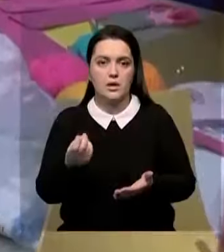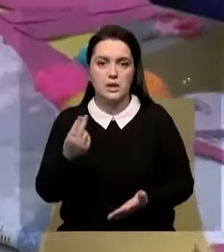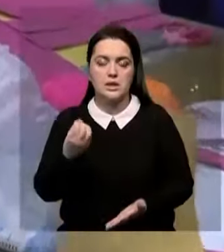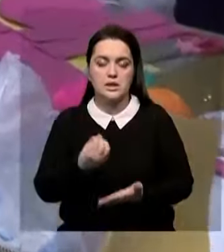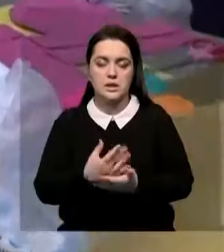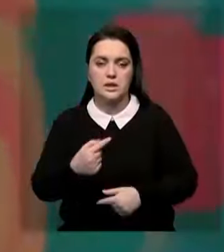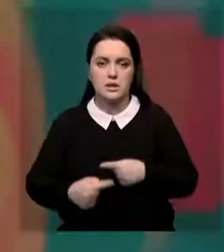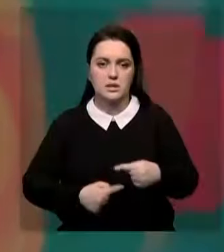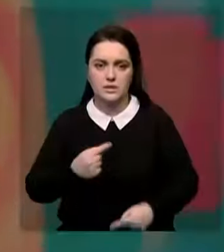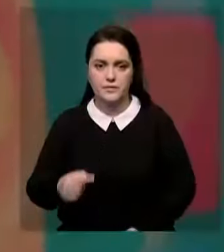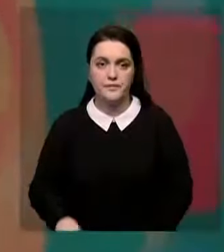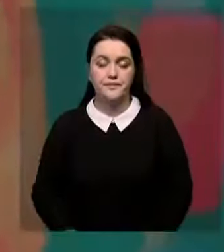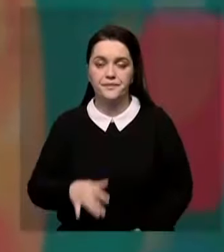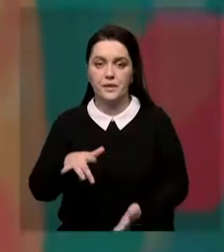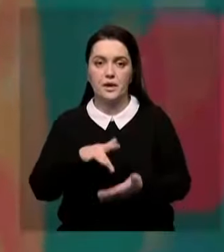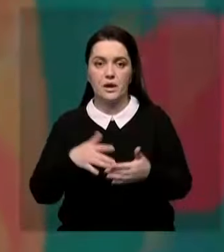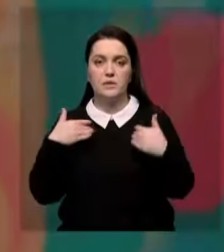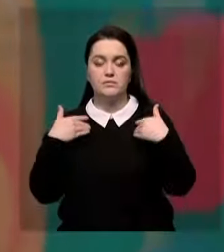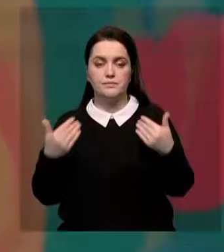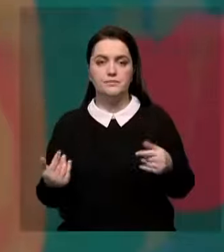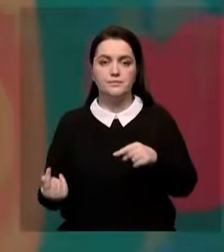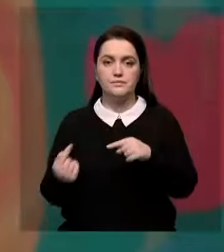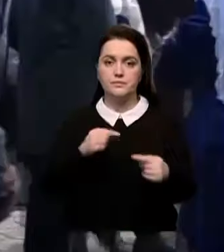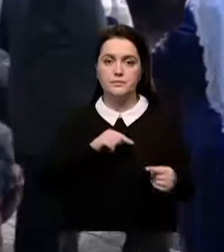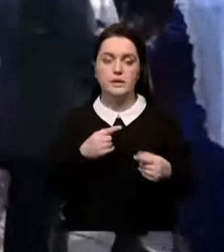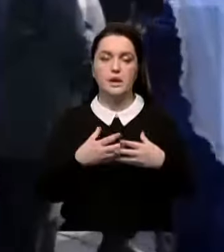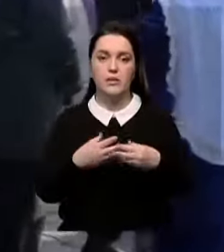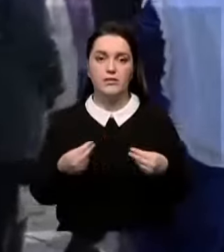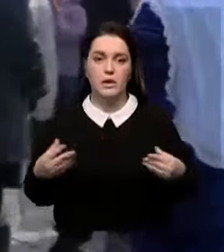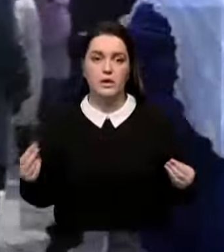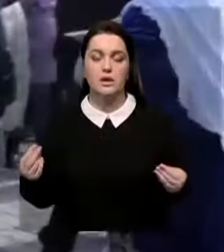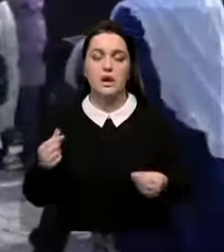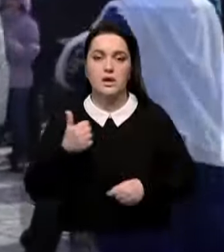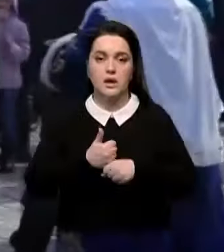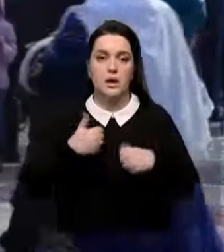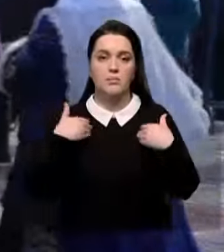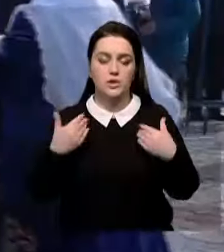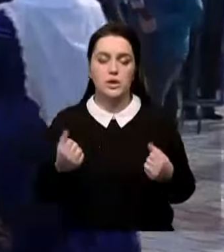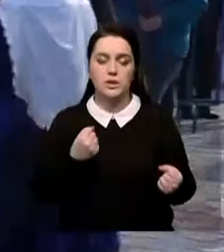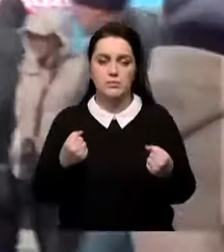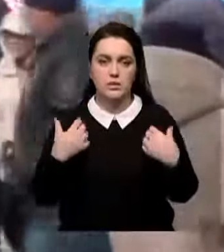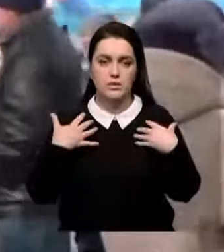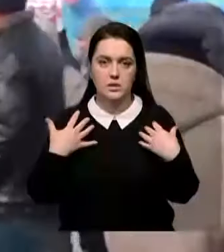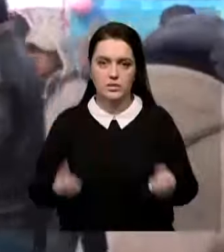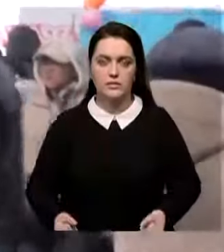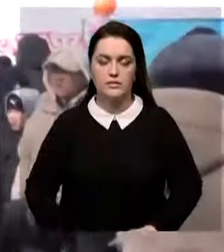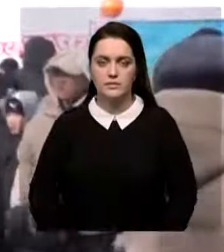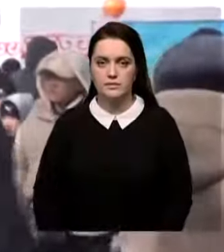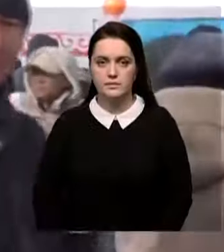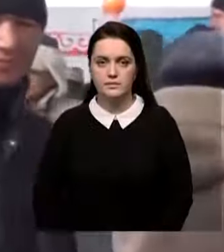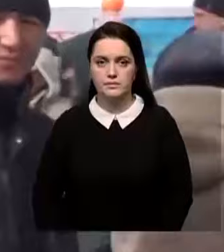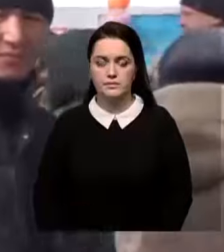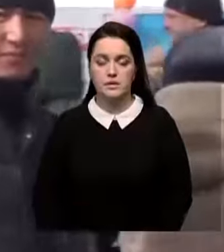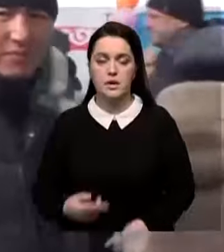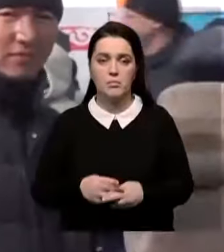и традициями. Горожане поздравляли друг друга с весенним обновлением. Главным пожеланием было крепкое здоровье. Это праздник